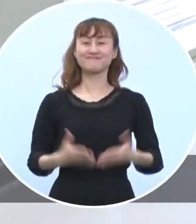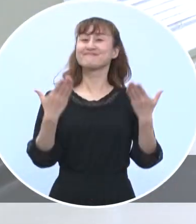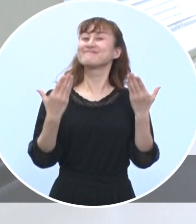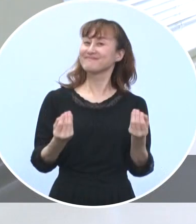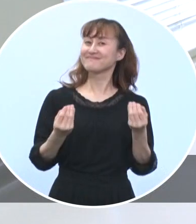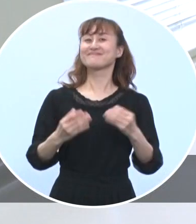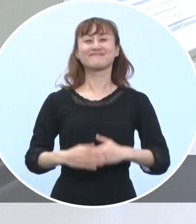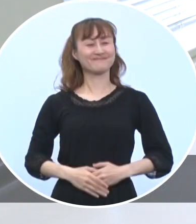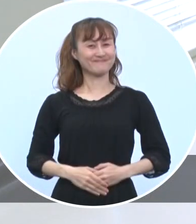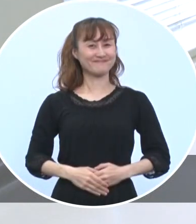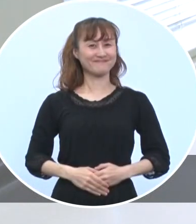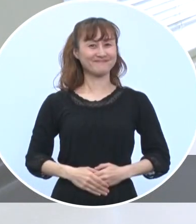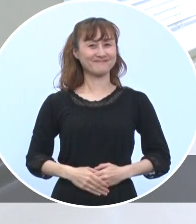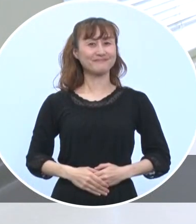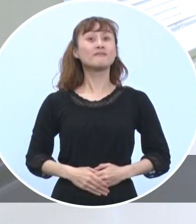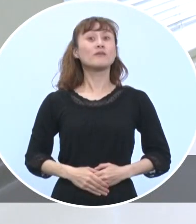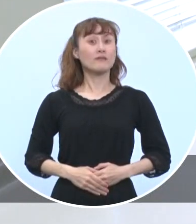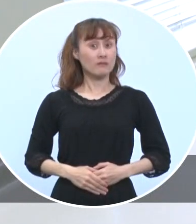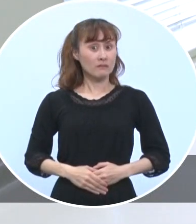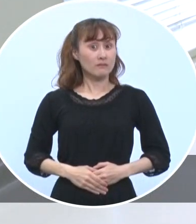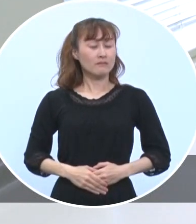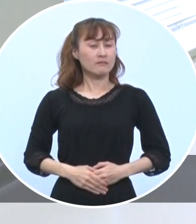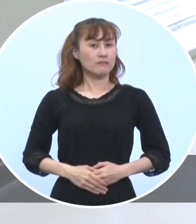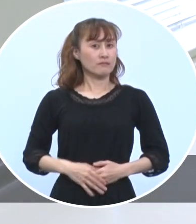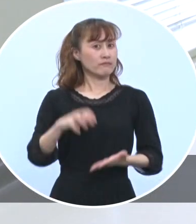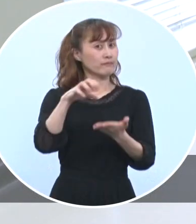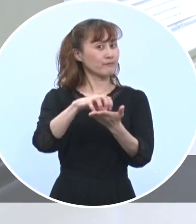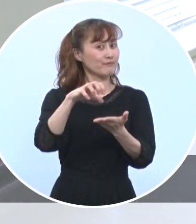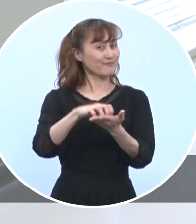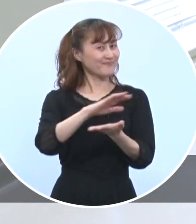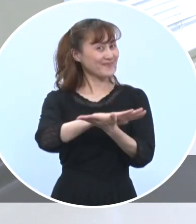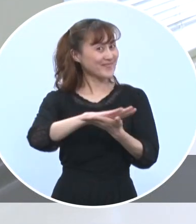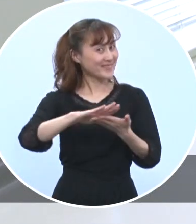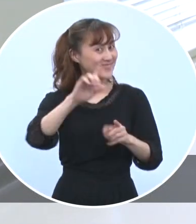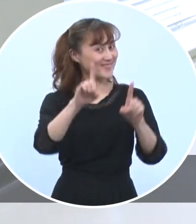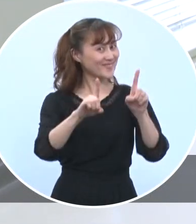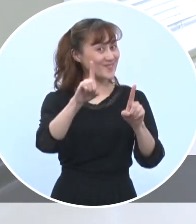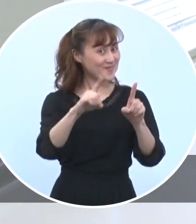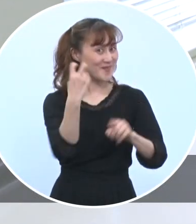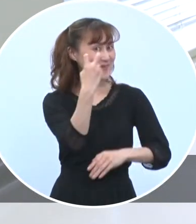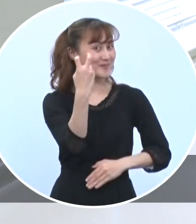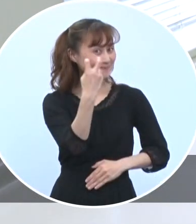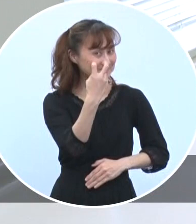できました。 それでは汚れが落ちているか見てみましょう。